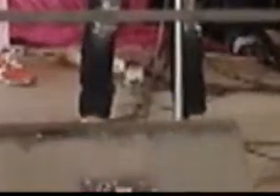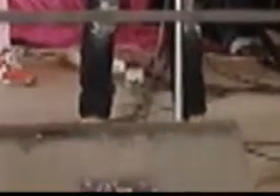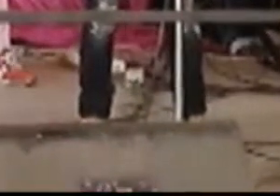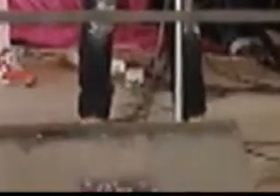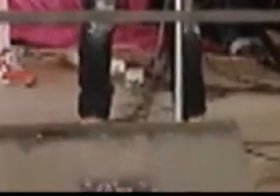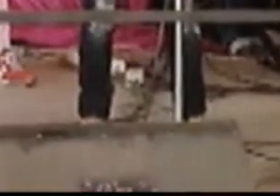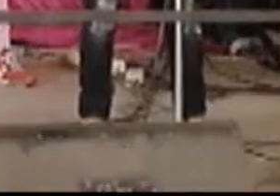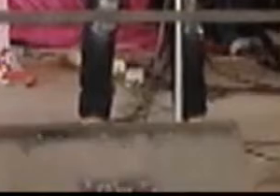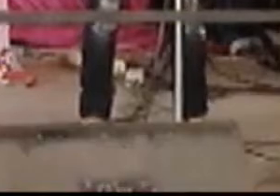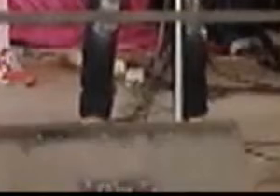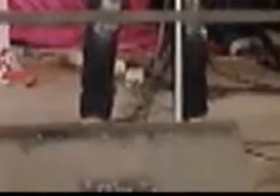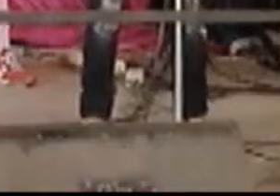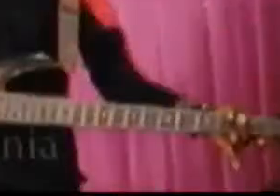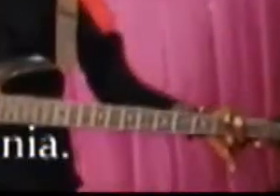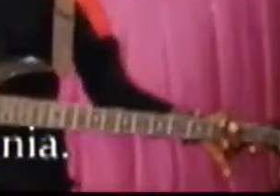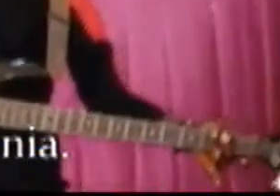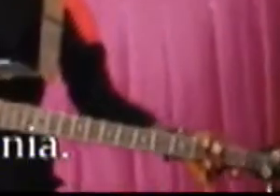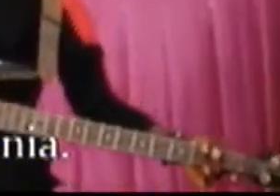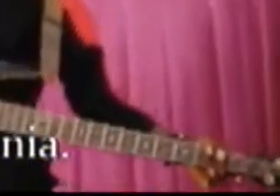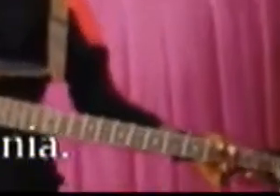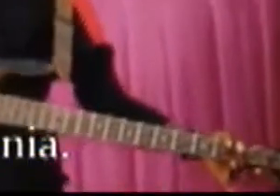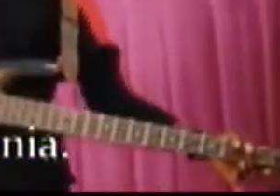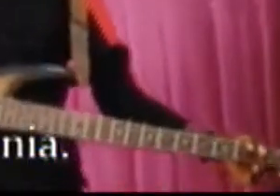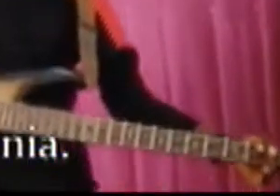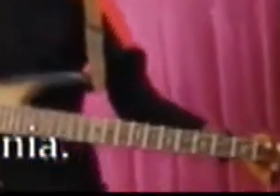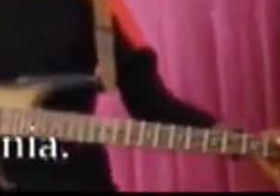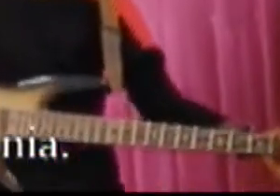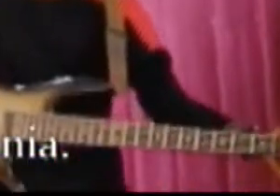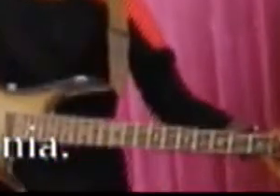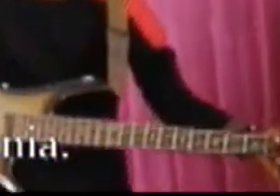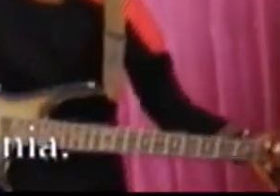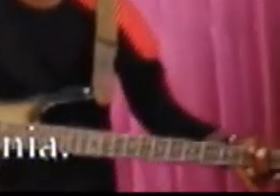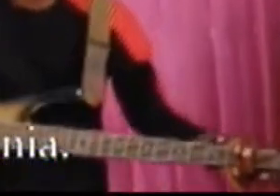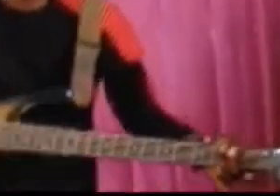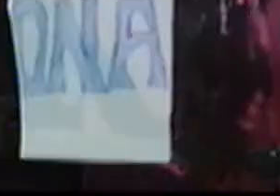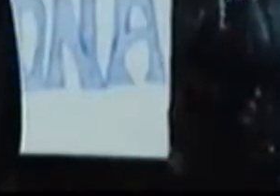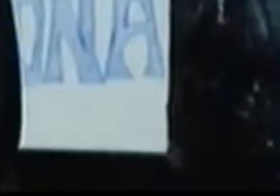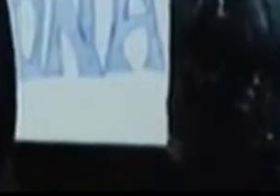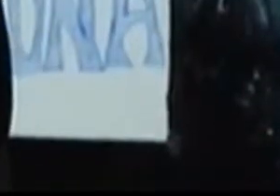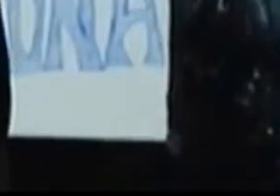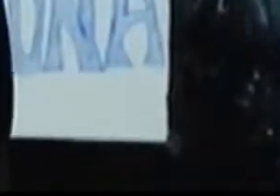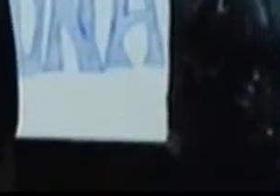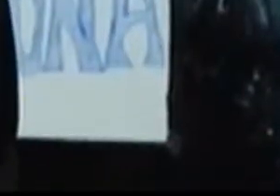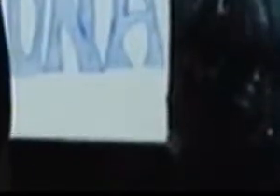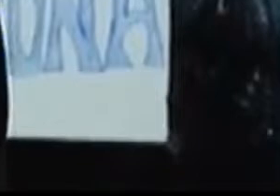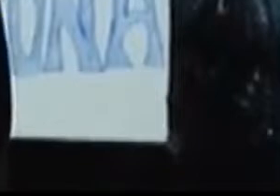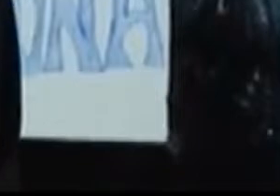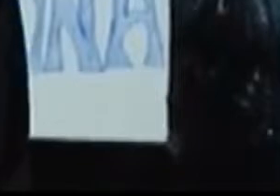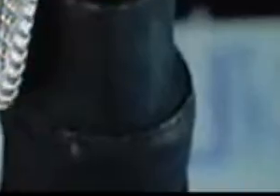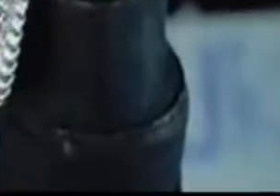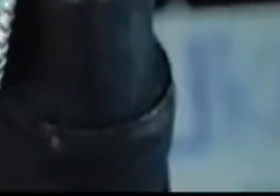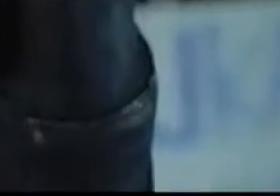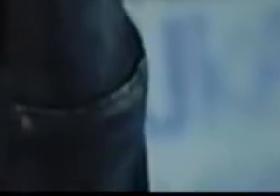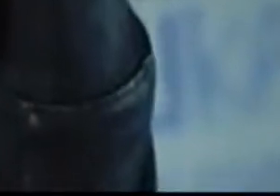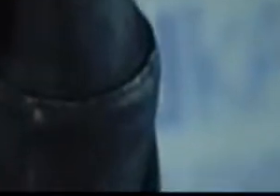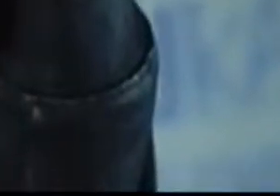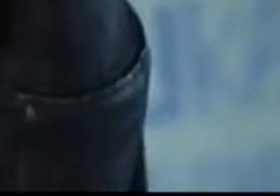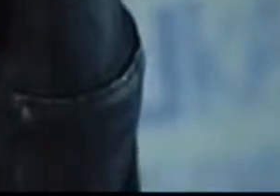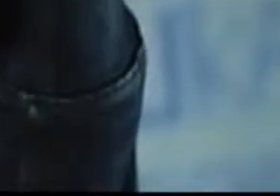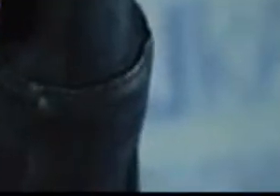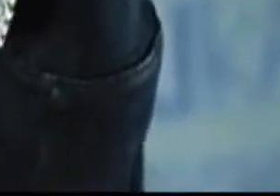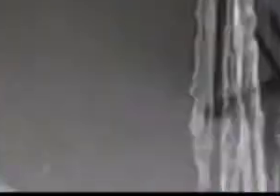Hili ni janga la dunia, juzi China leo limeingia Tanzania. Watu wanapukutika ndo